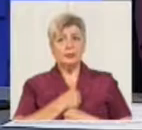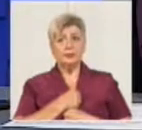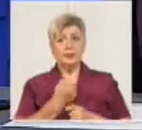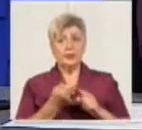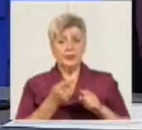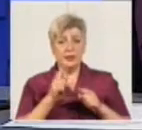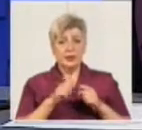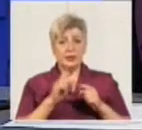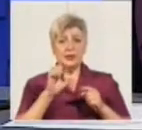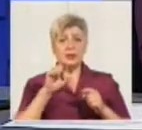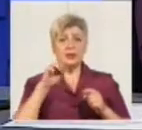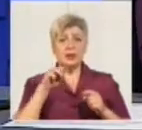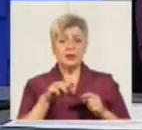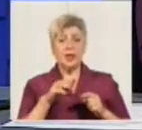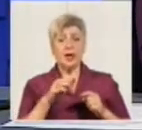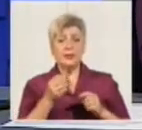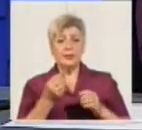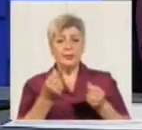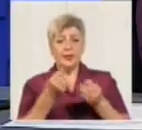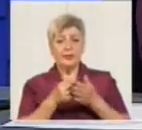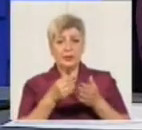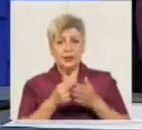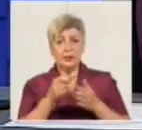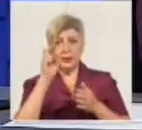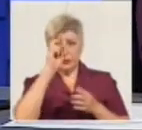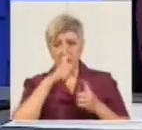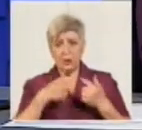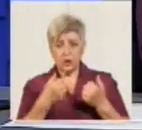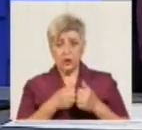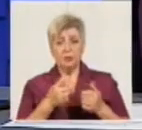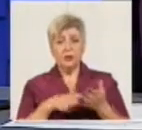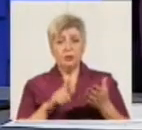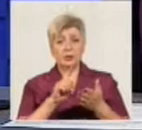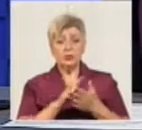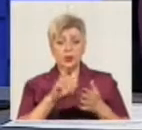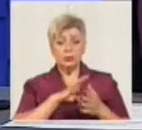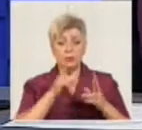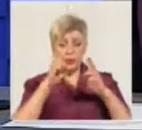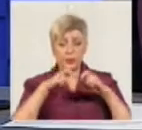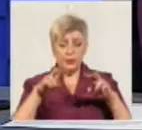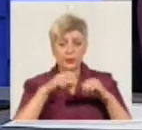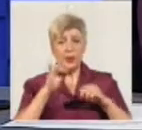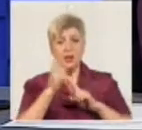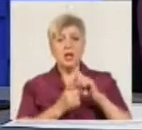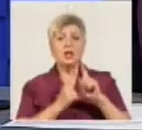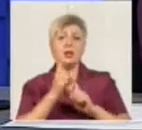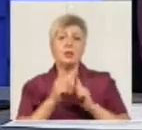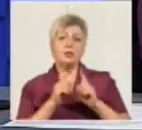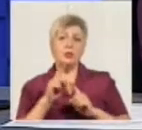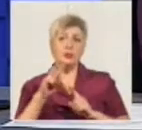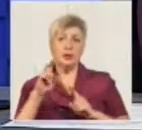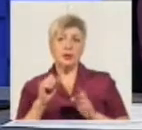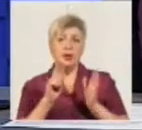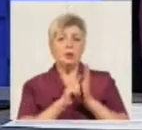стаття видатків держави, вона має бути переглянута і якомога скоріше реформована. Тому що